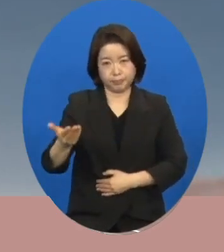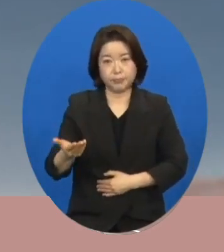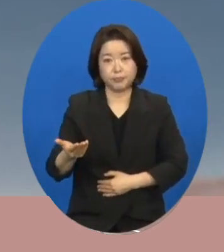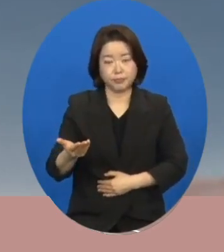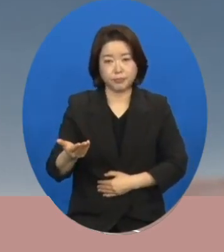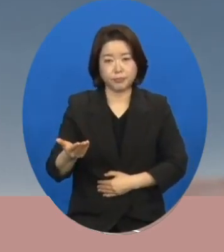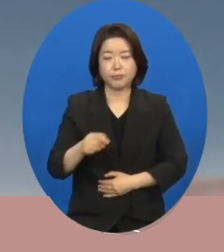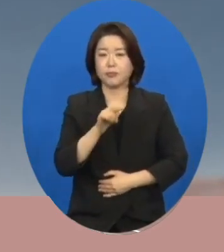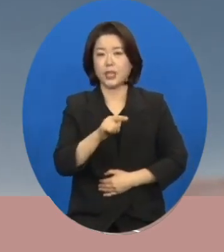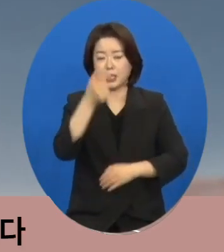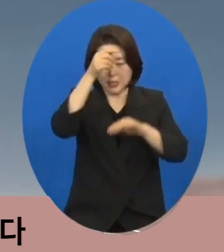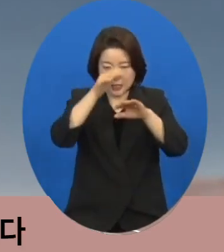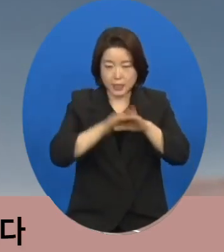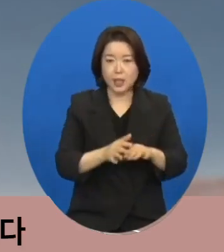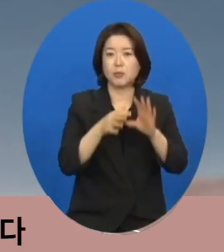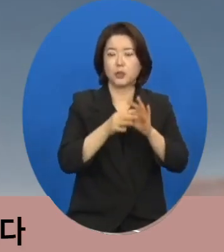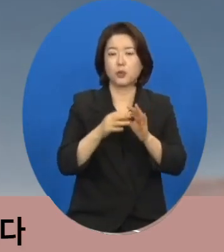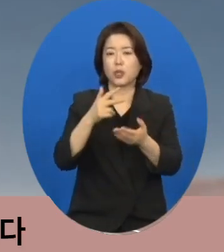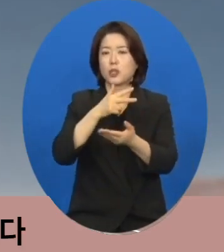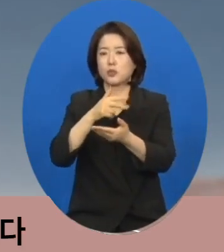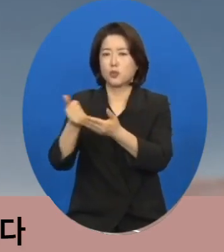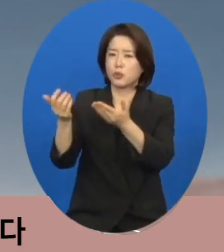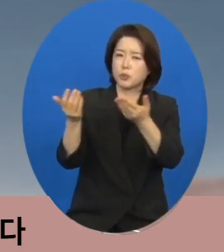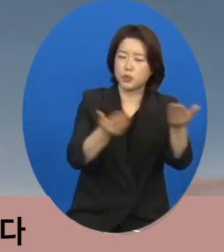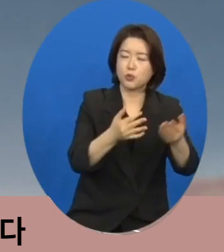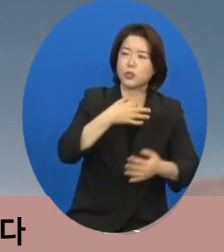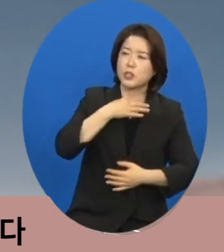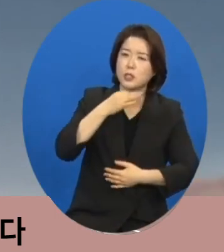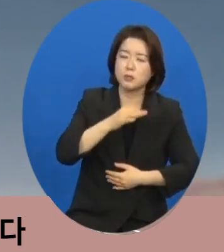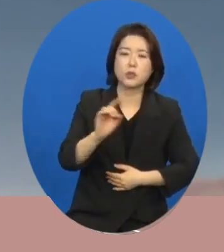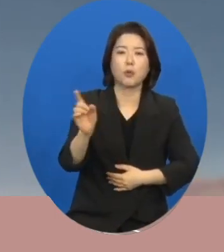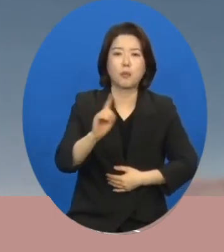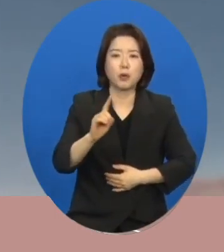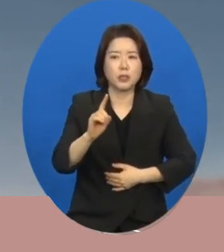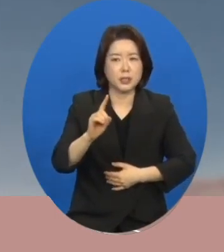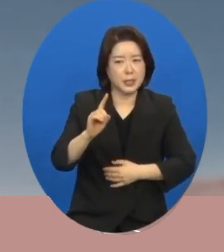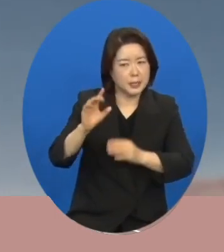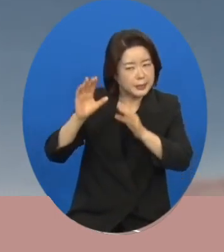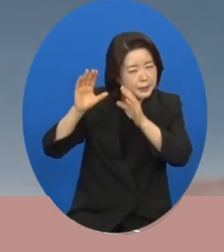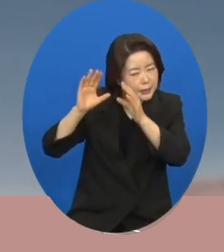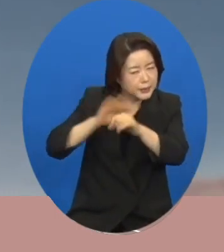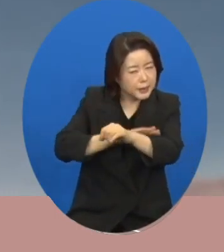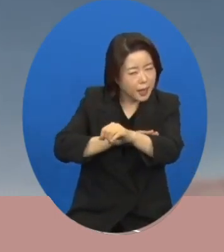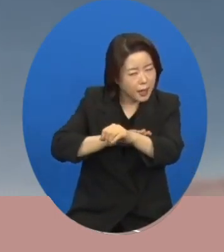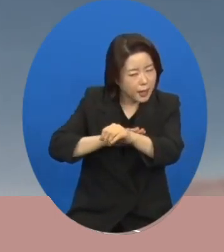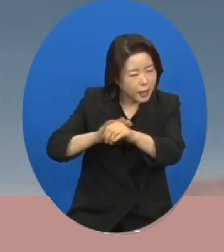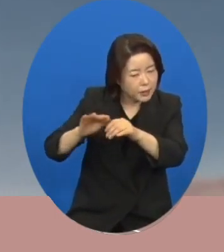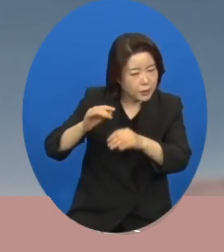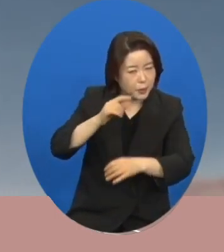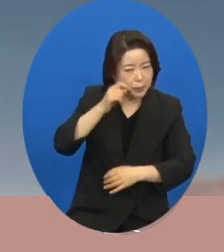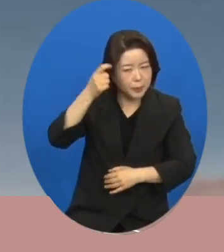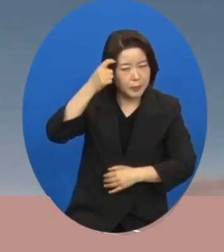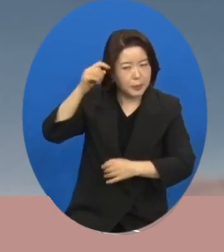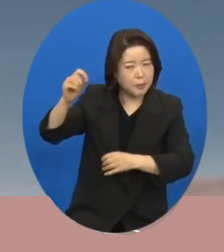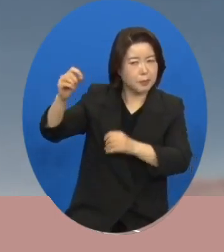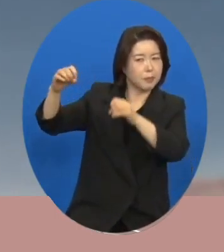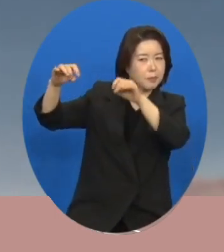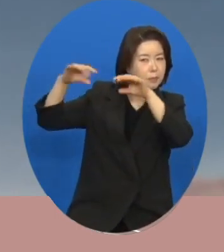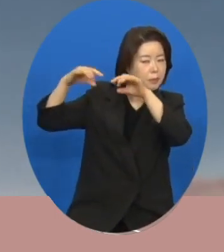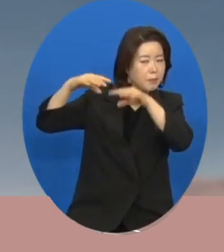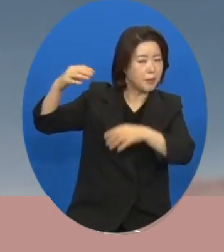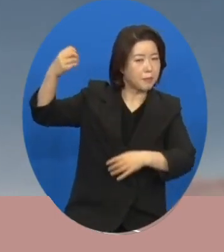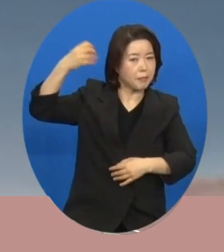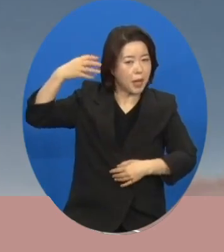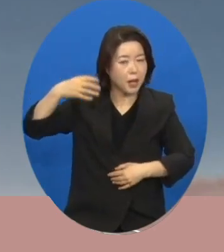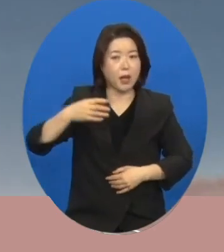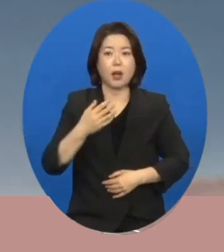여러분들에게이 예배를 통해서 주님이 주시는 음성은 무엇인 여러분 들으셔야 지금 하나님이 말씀하신이 말씀을 통해서 우리에게